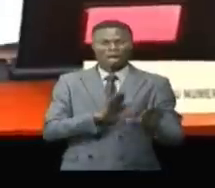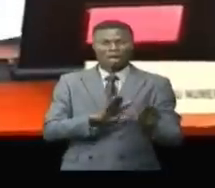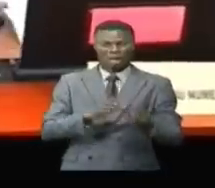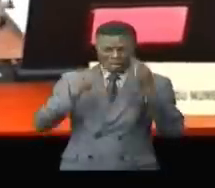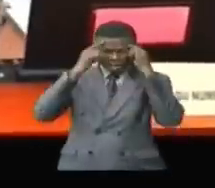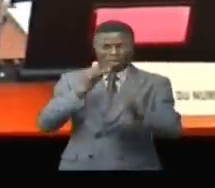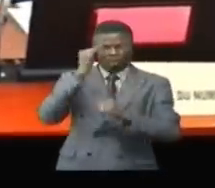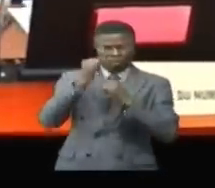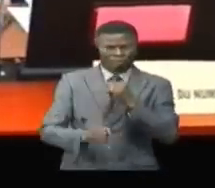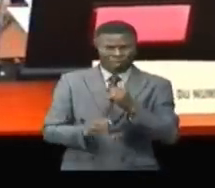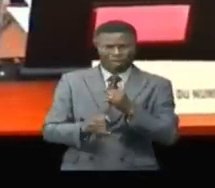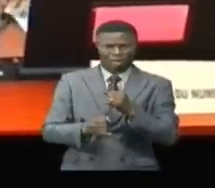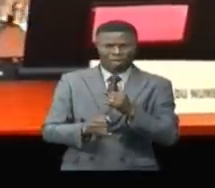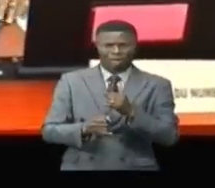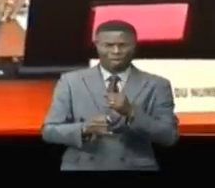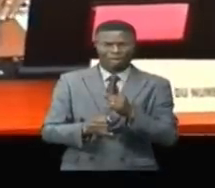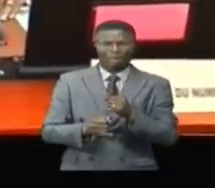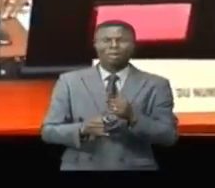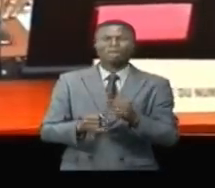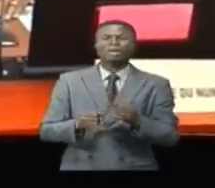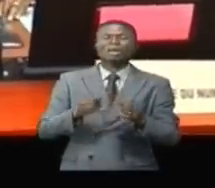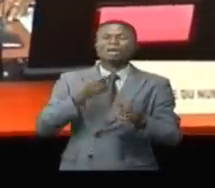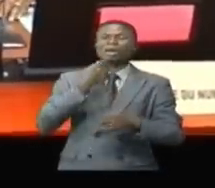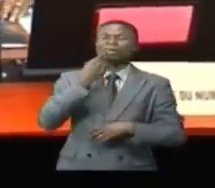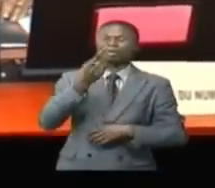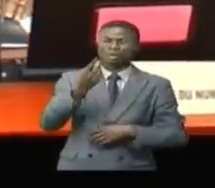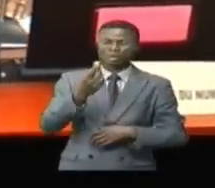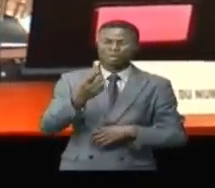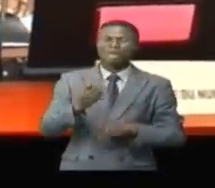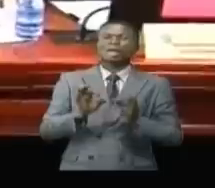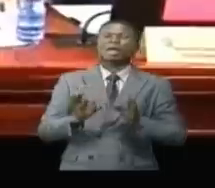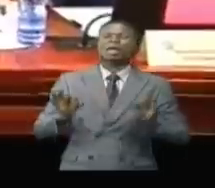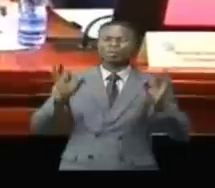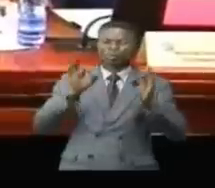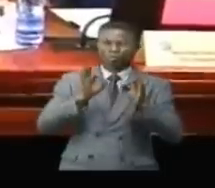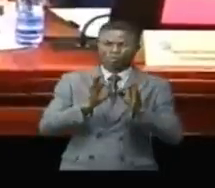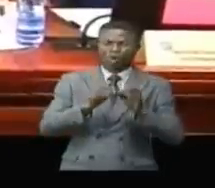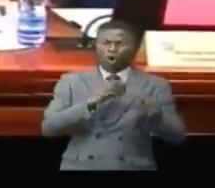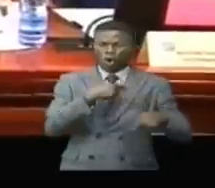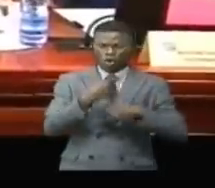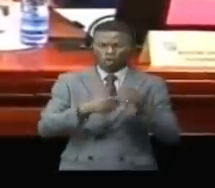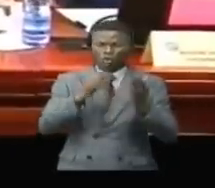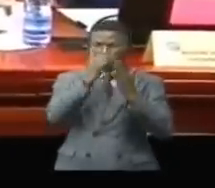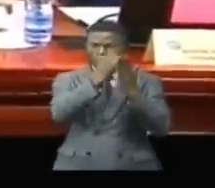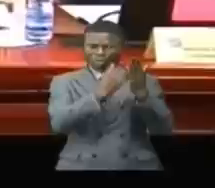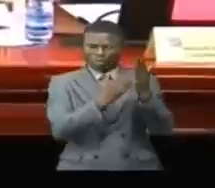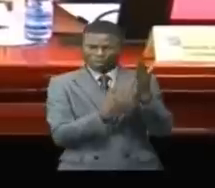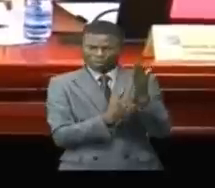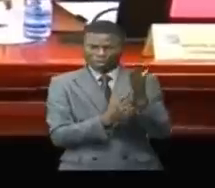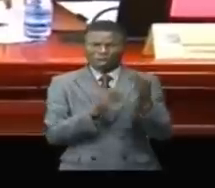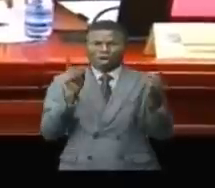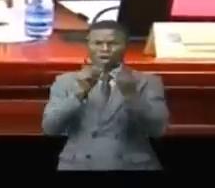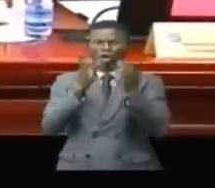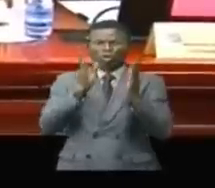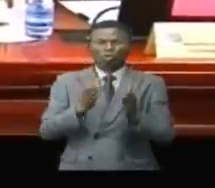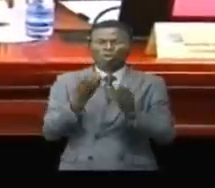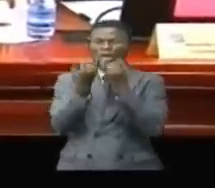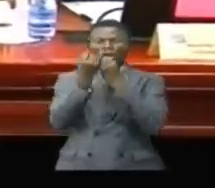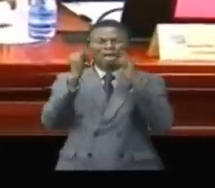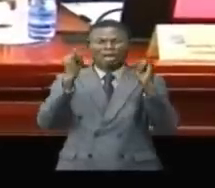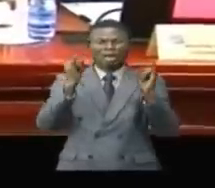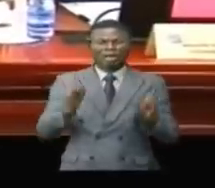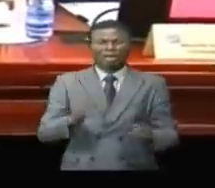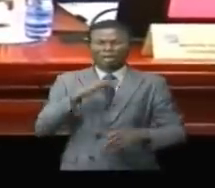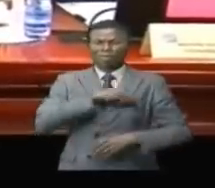conclusions, il a été jugé nécessaire de procéder au recrutement d'un consultant indépendant avec